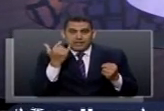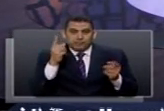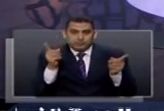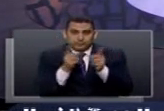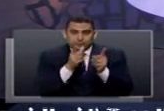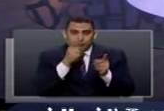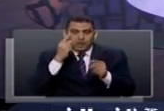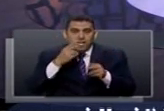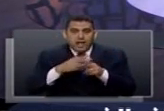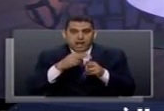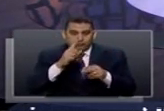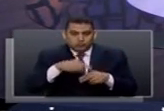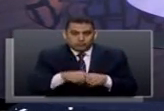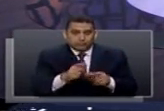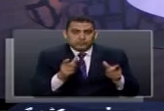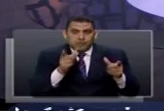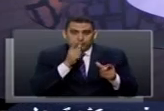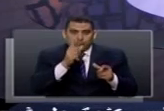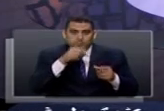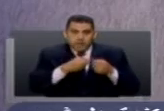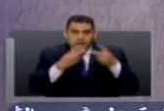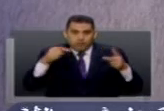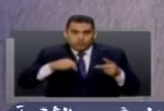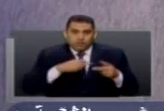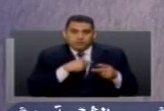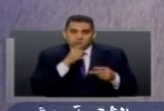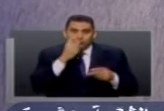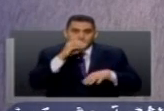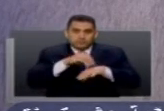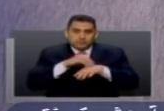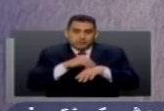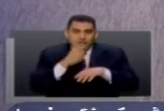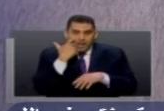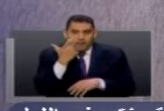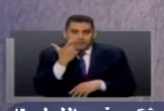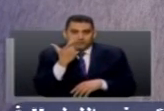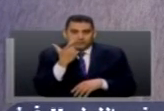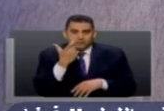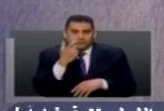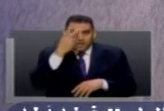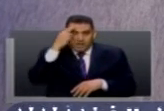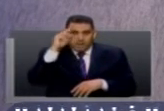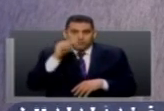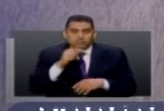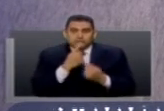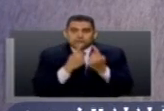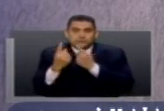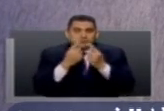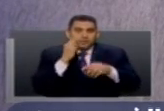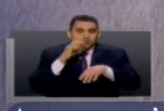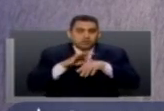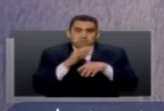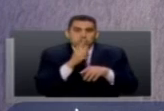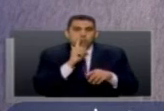الحلقات القادمه لكن لا اريد ان تنتهي الحلقه دون ان ننبه ان انتبهنا لها افضل وهي جزئيه التعامل مع بشريه سيدنا